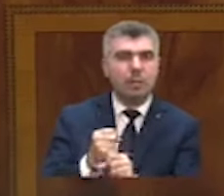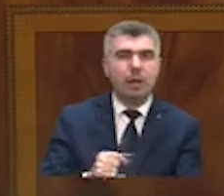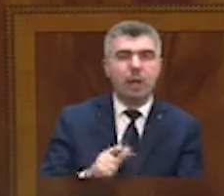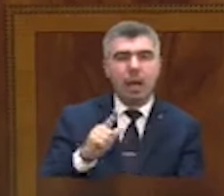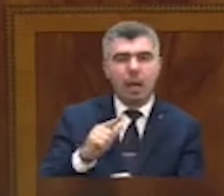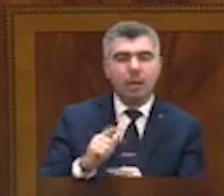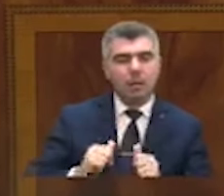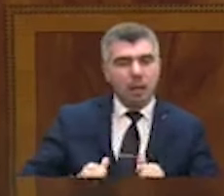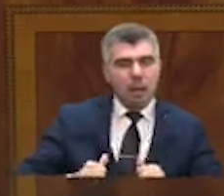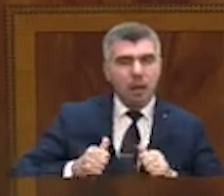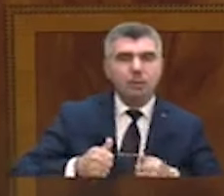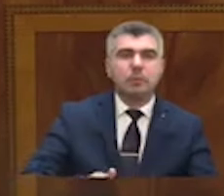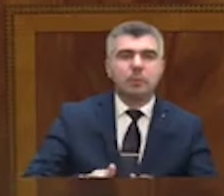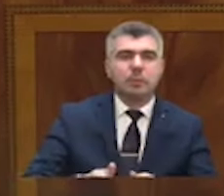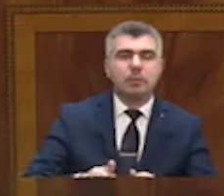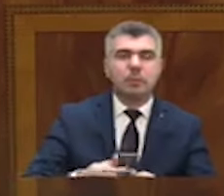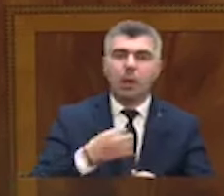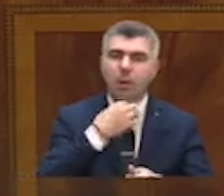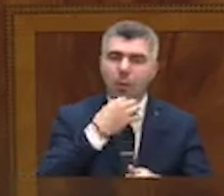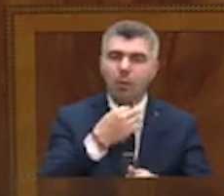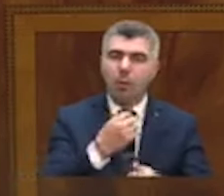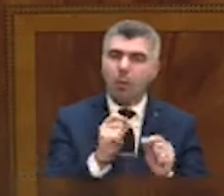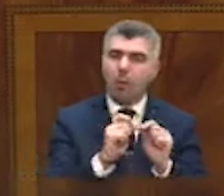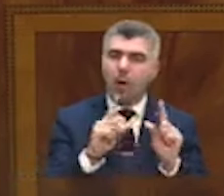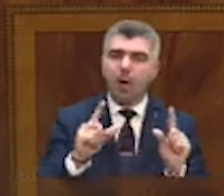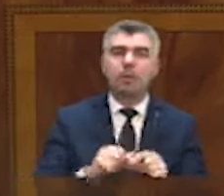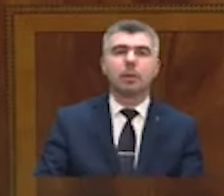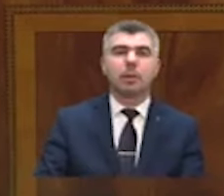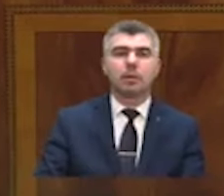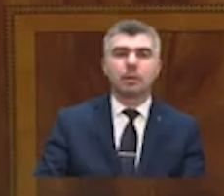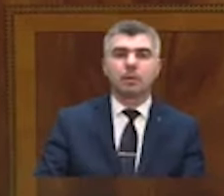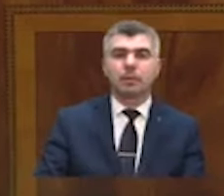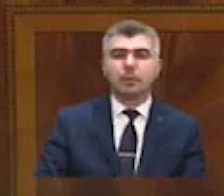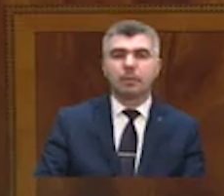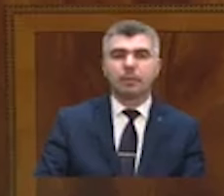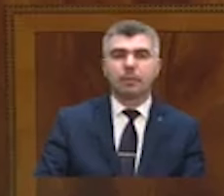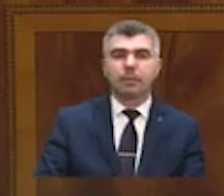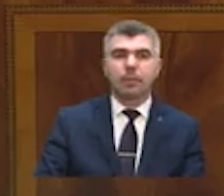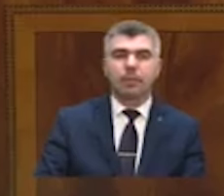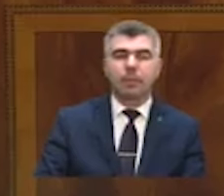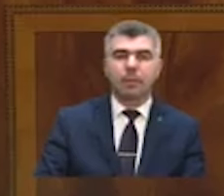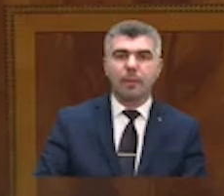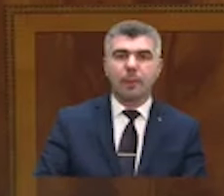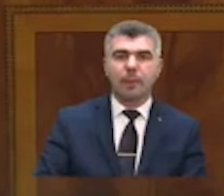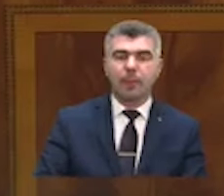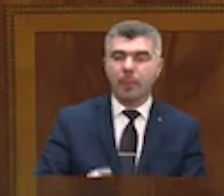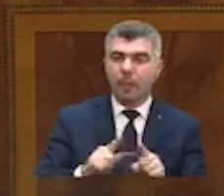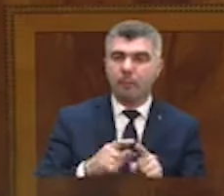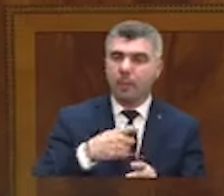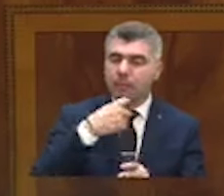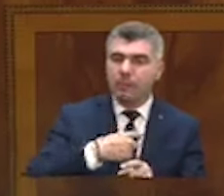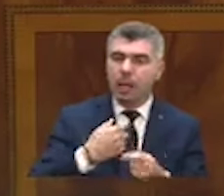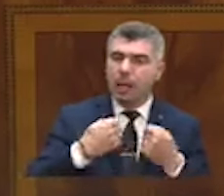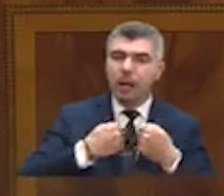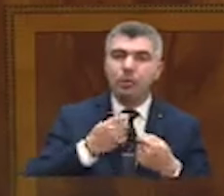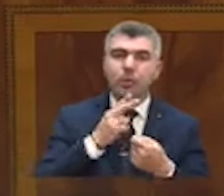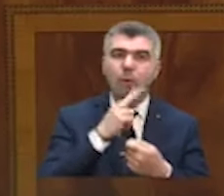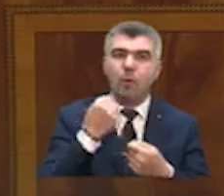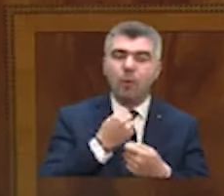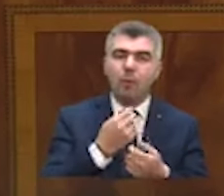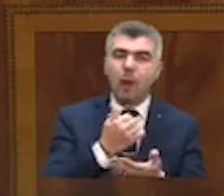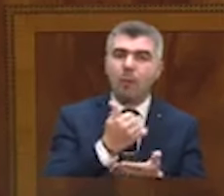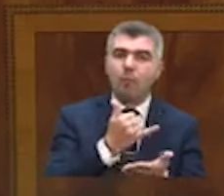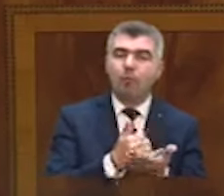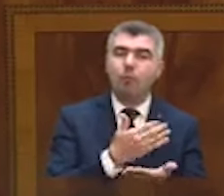الشجاعه باش نتكلموا عليها لانه و خديت على على راسي ان ناخذ